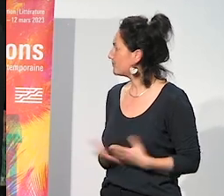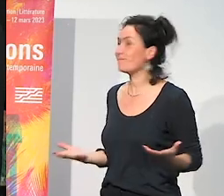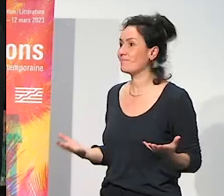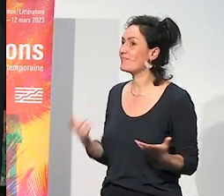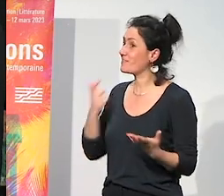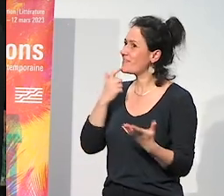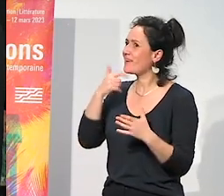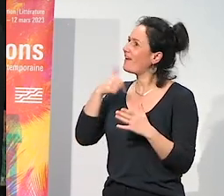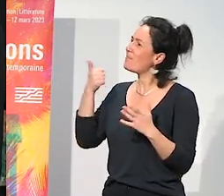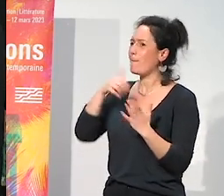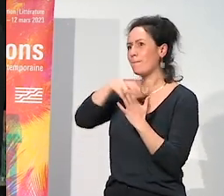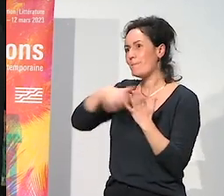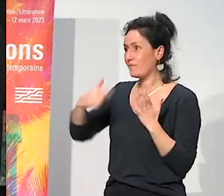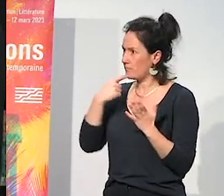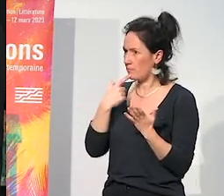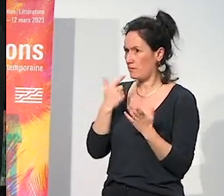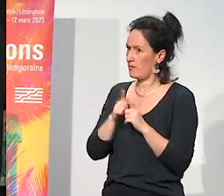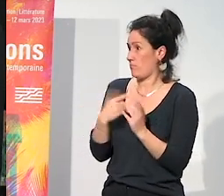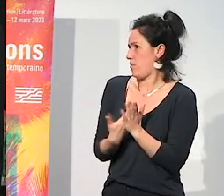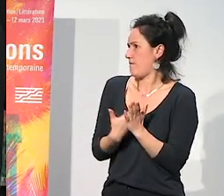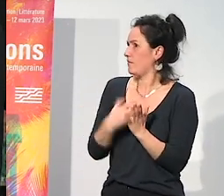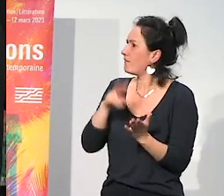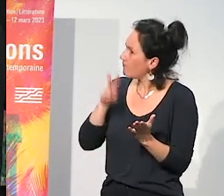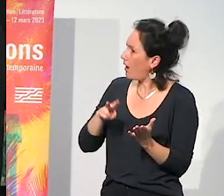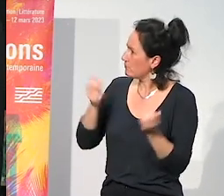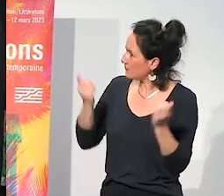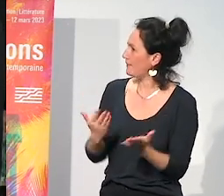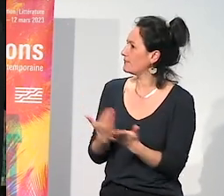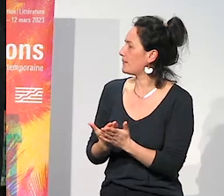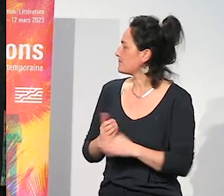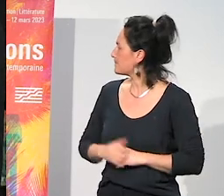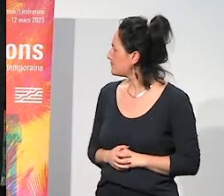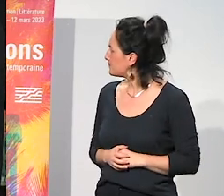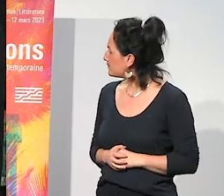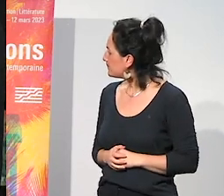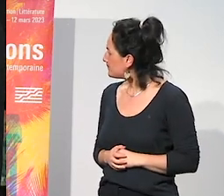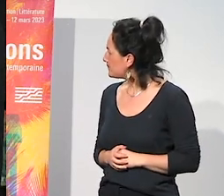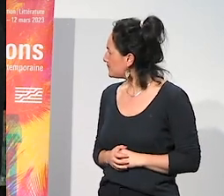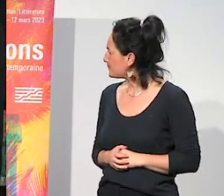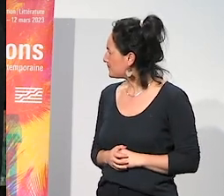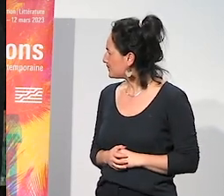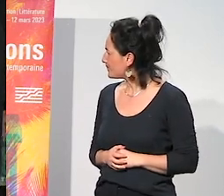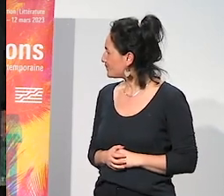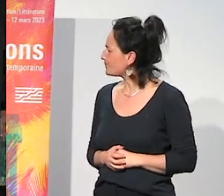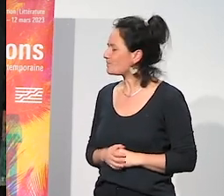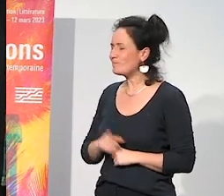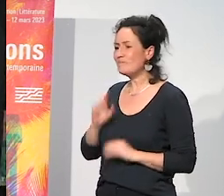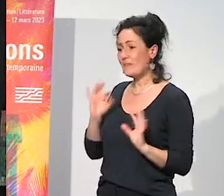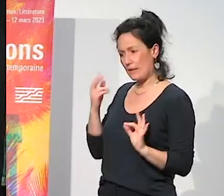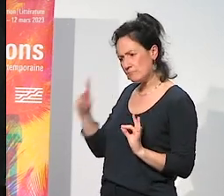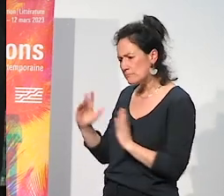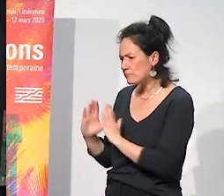vrai et su et documenté su. Déjà dans la presse. Ouais. Est-ce que vous, à propos de voix confisquées, vous, alors c'est difficile